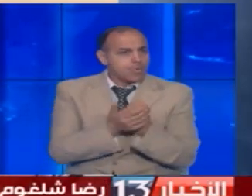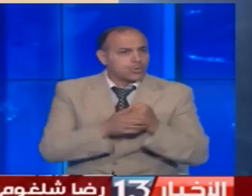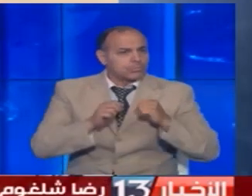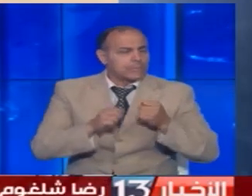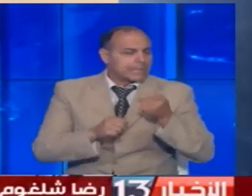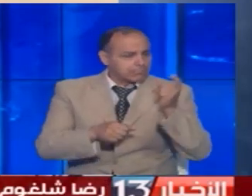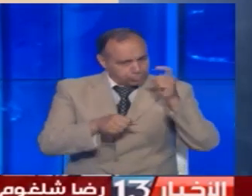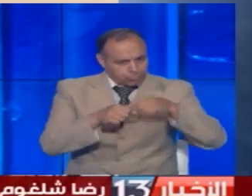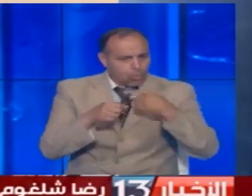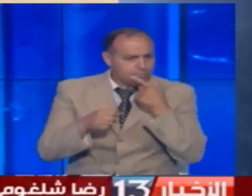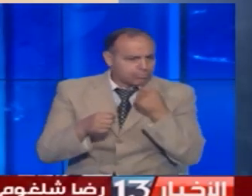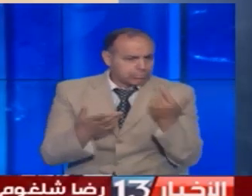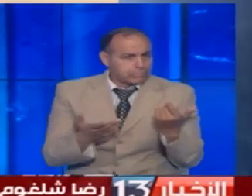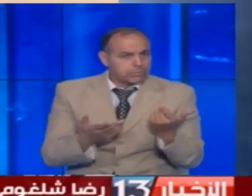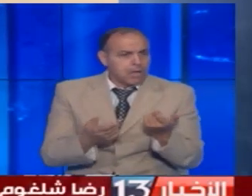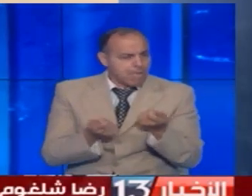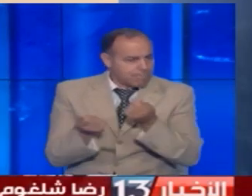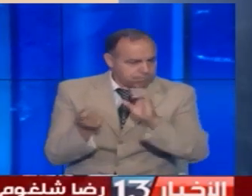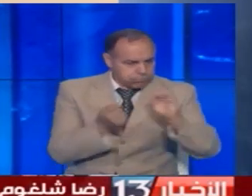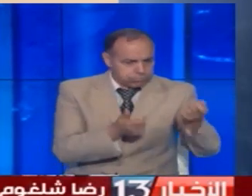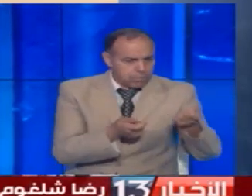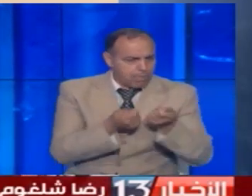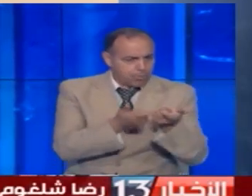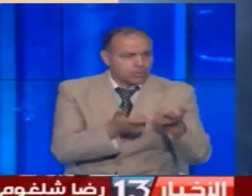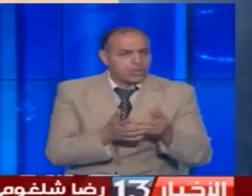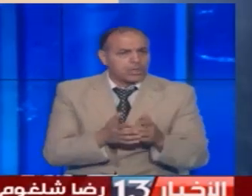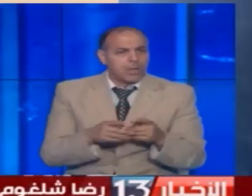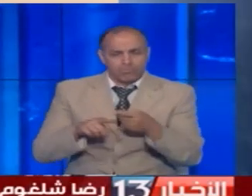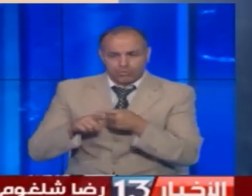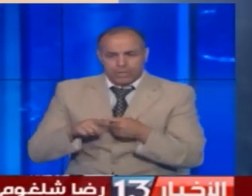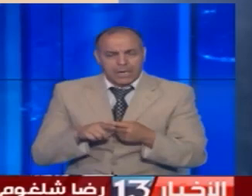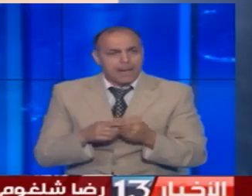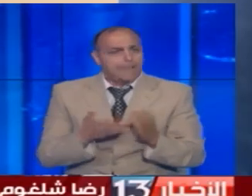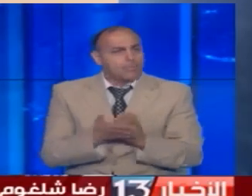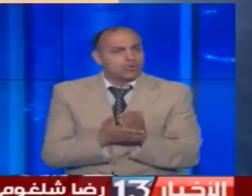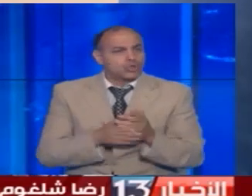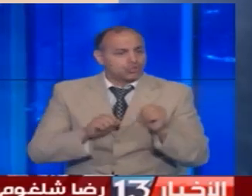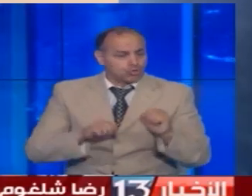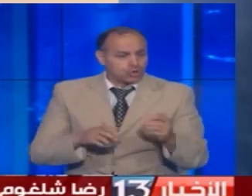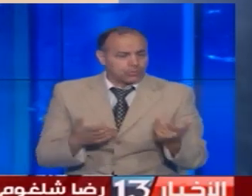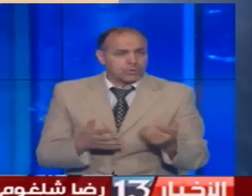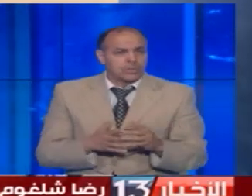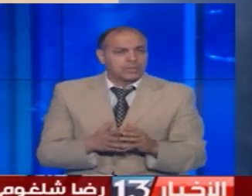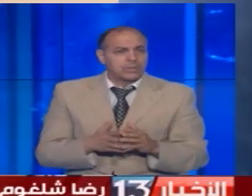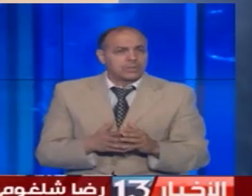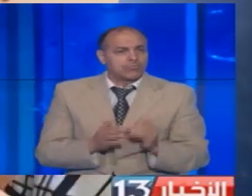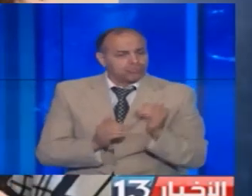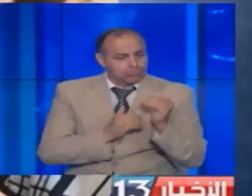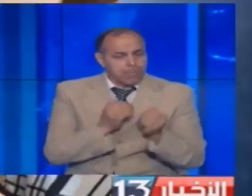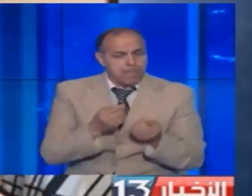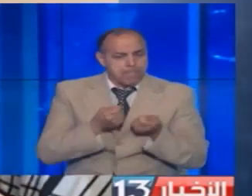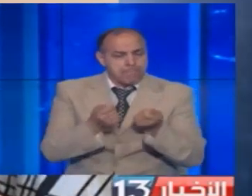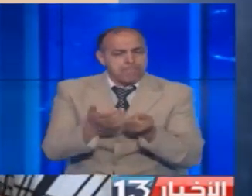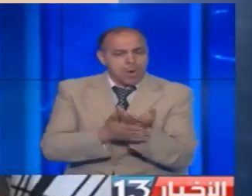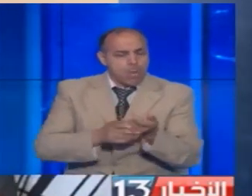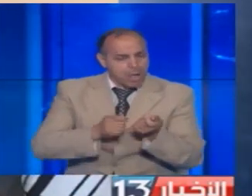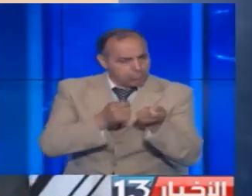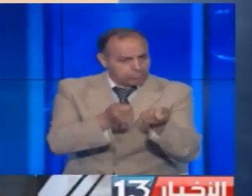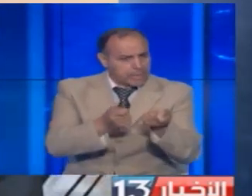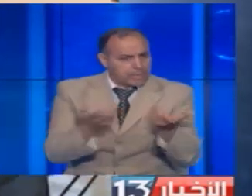تسهل التمويل المشترك للمشاريع، تنجم تقدم المعلومة حول